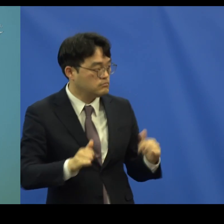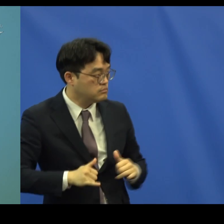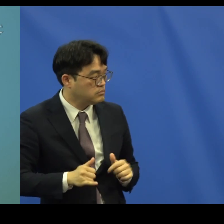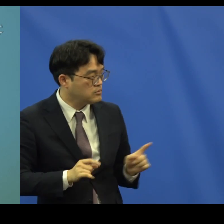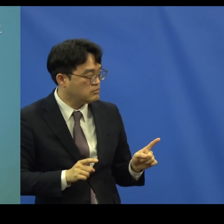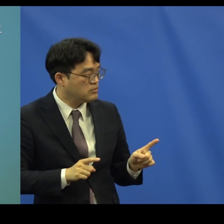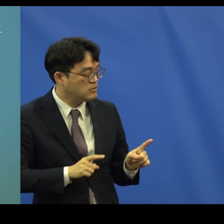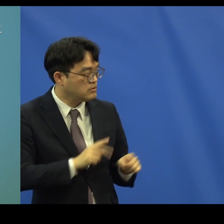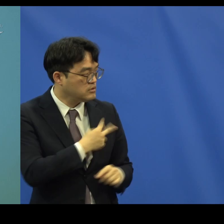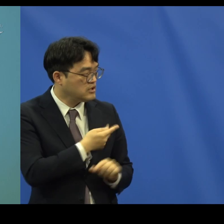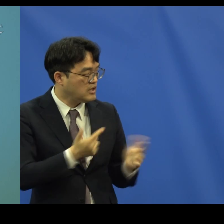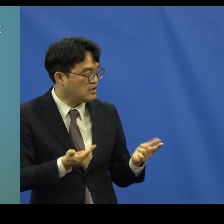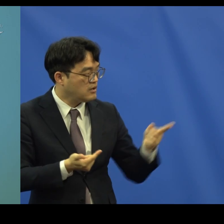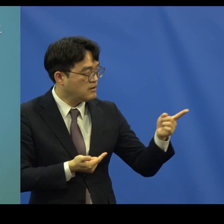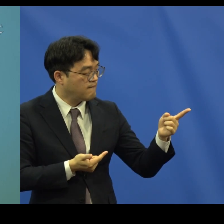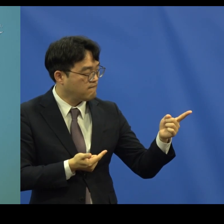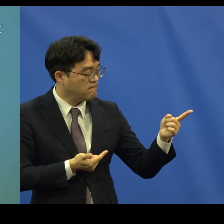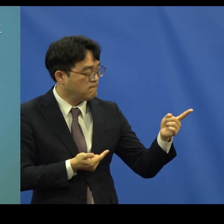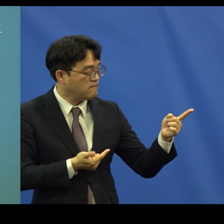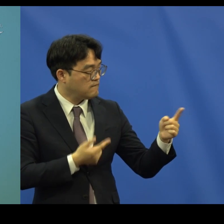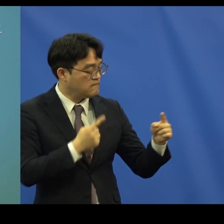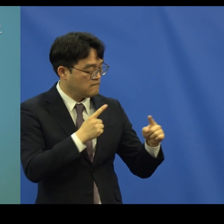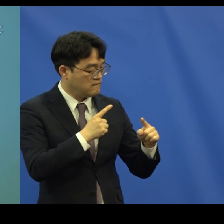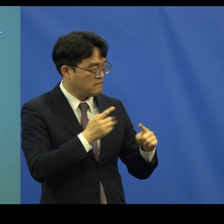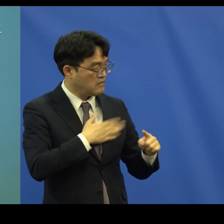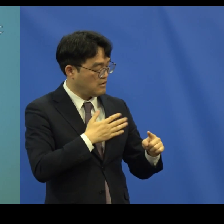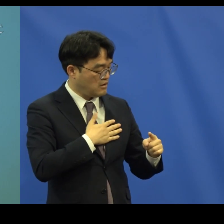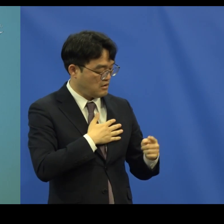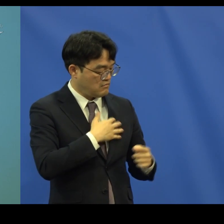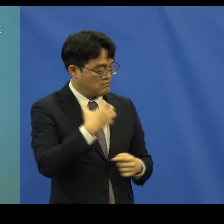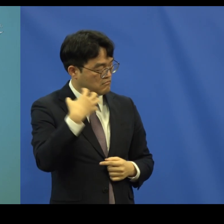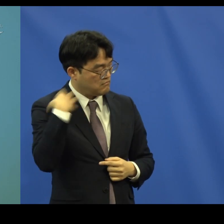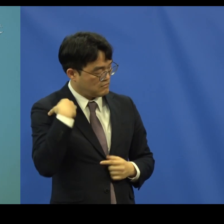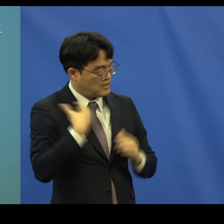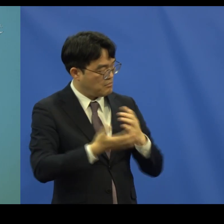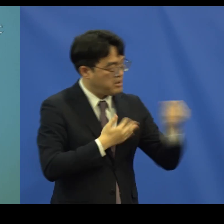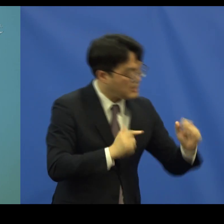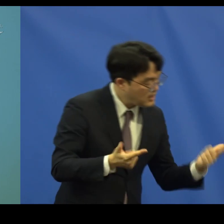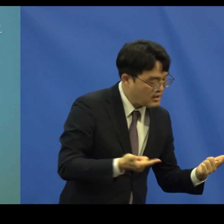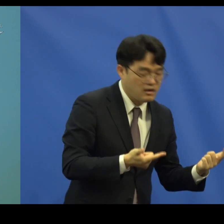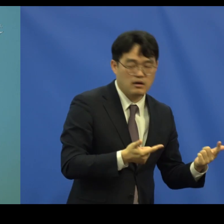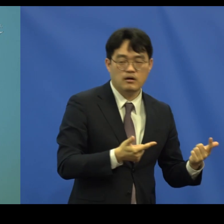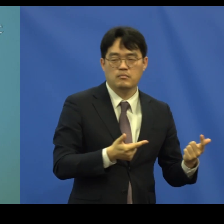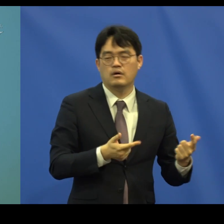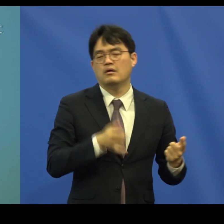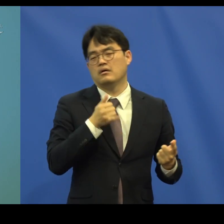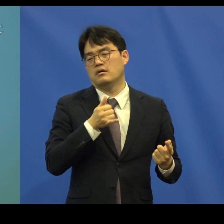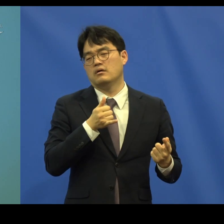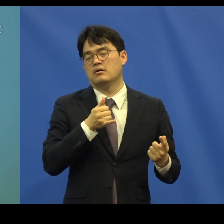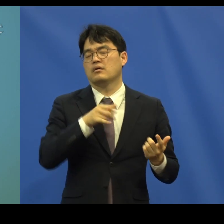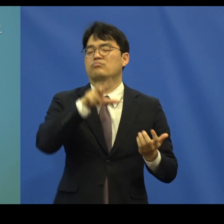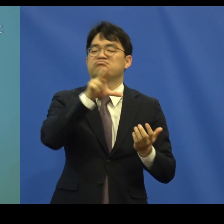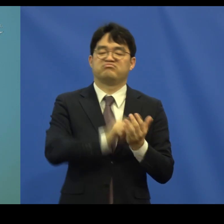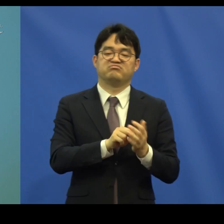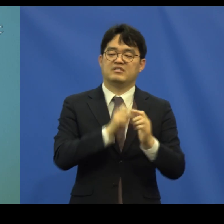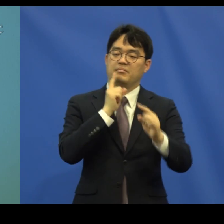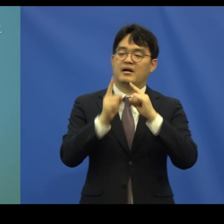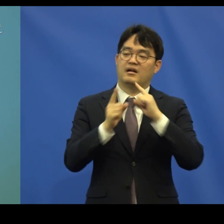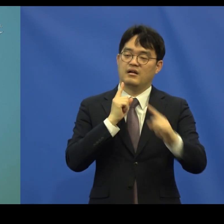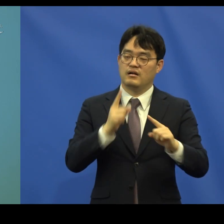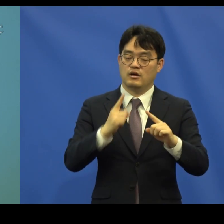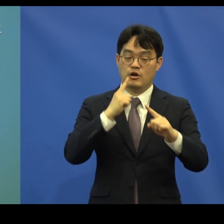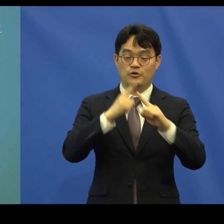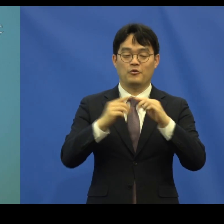있고 하나님보다 자기 자신들을 위하여, 기득권을 가지고 있는 자신들을 위하여 에너지를 쏟는 거예요. 그리고 교회